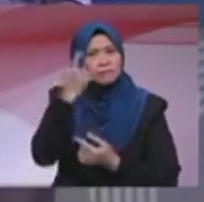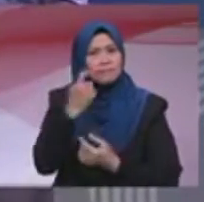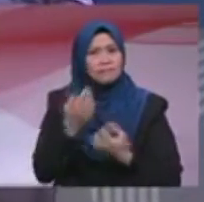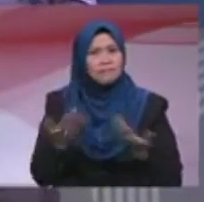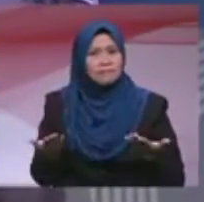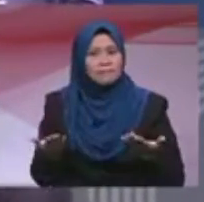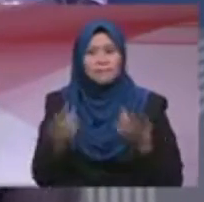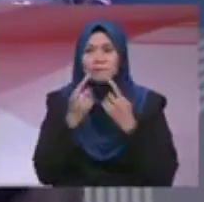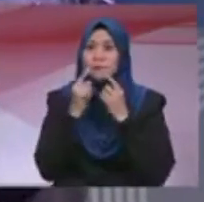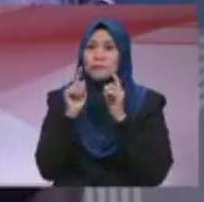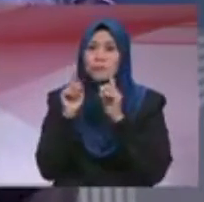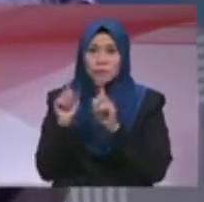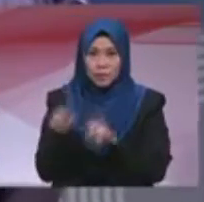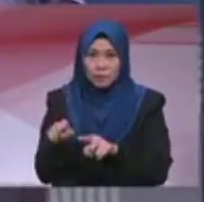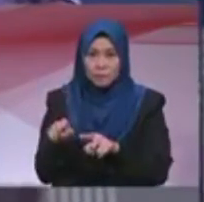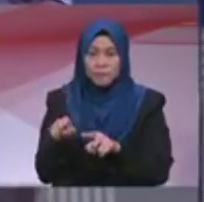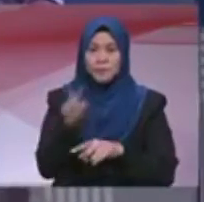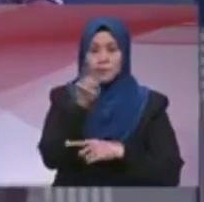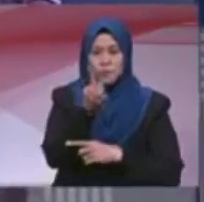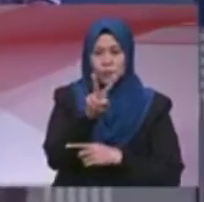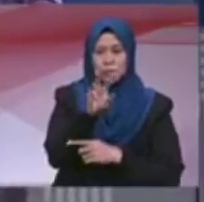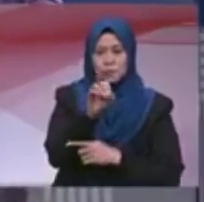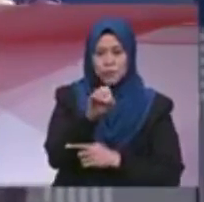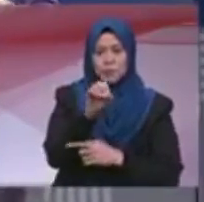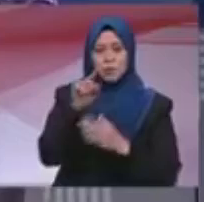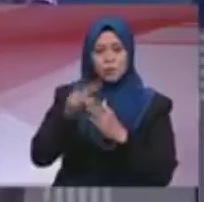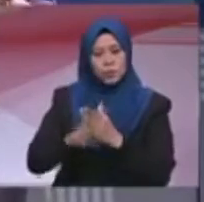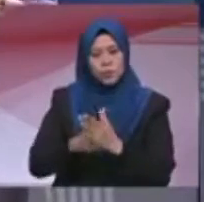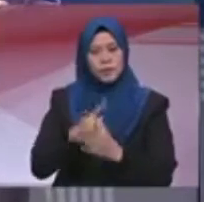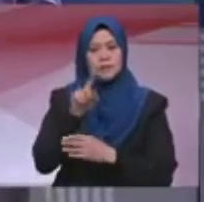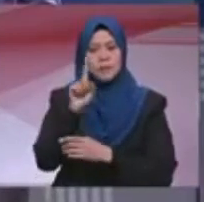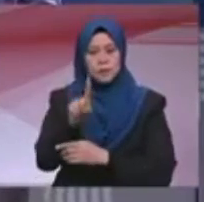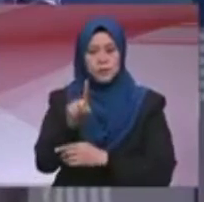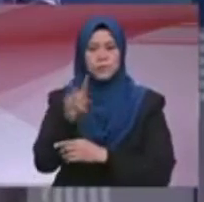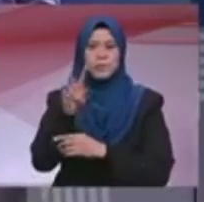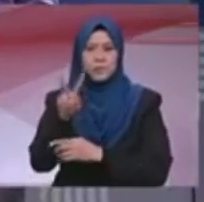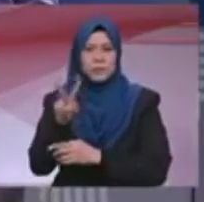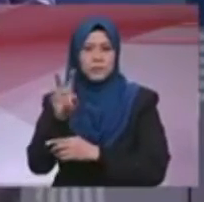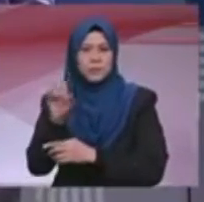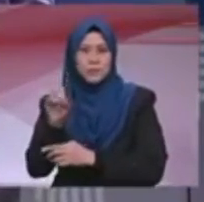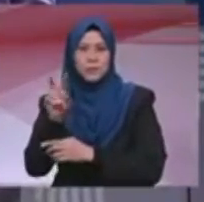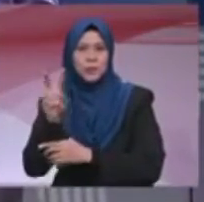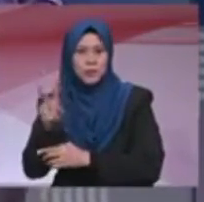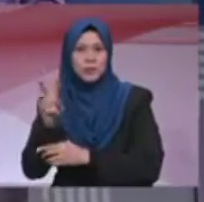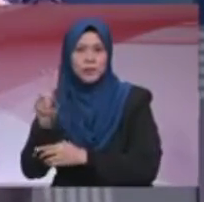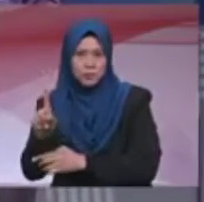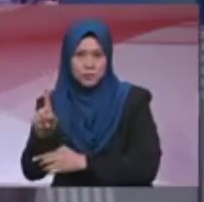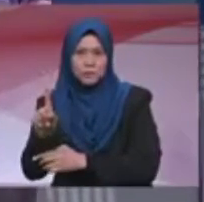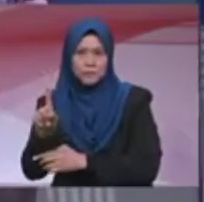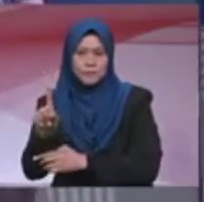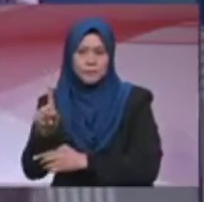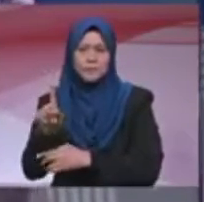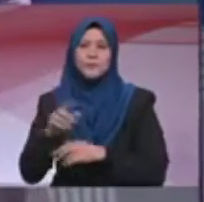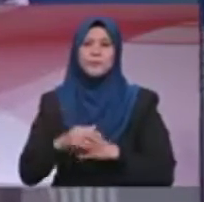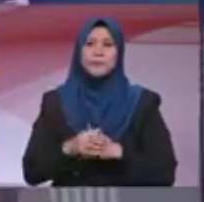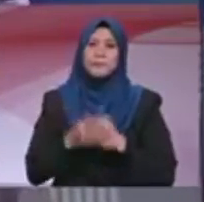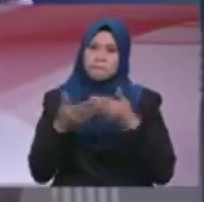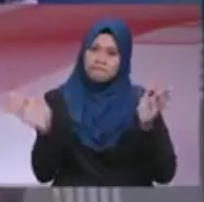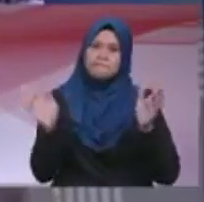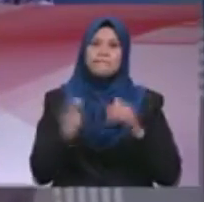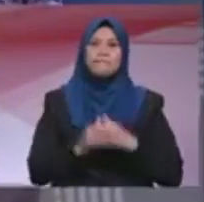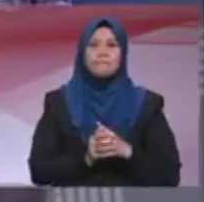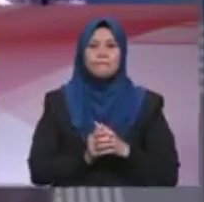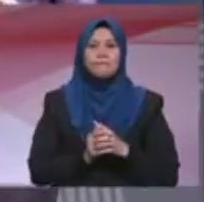Jawapannya adalah pada 20 Januari 2021. Soalan kedua yang kerap